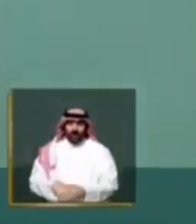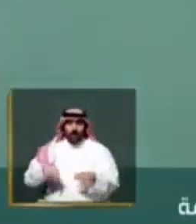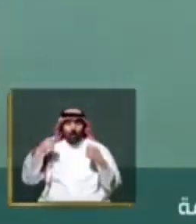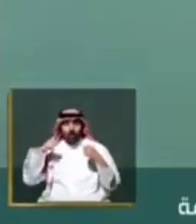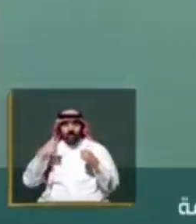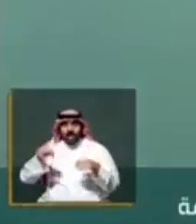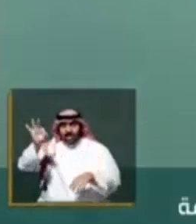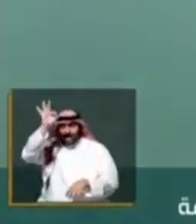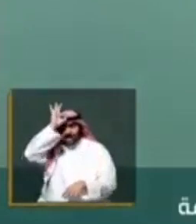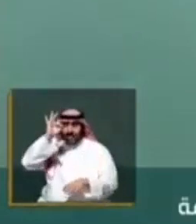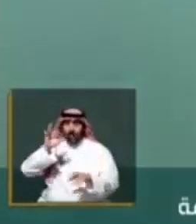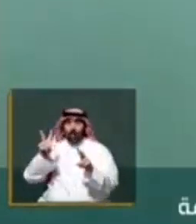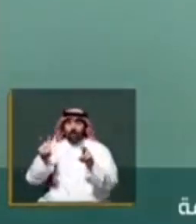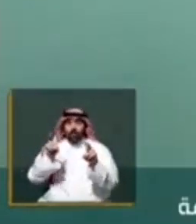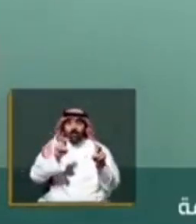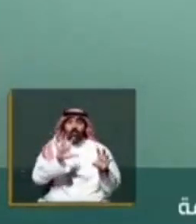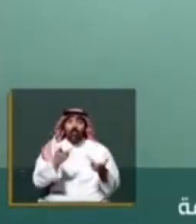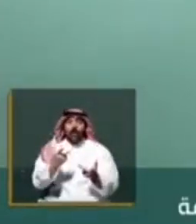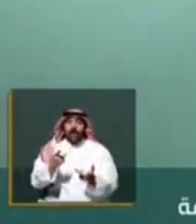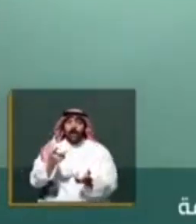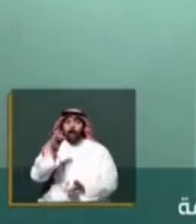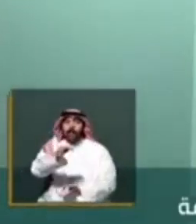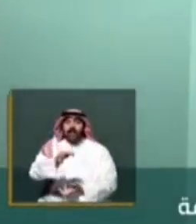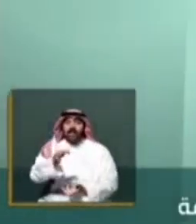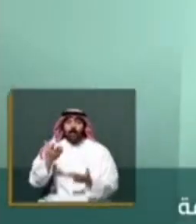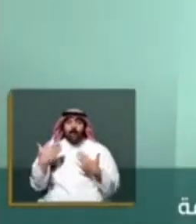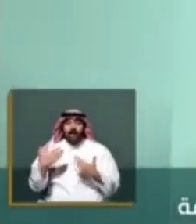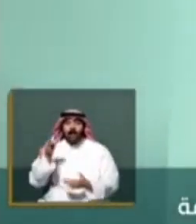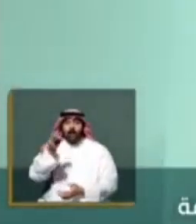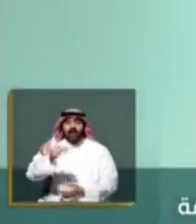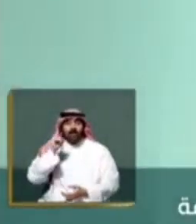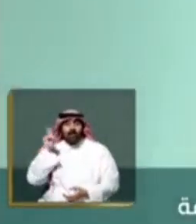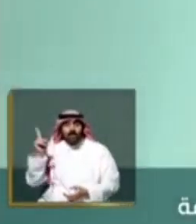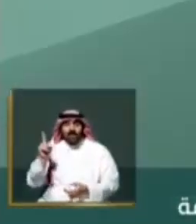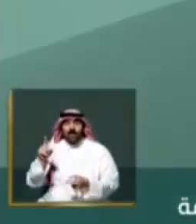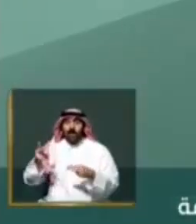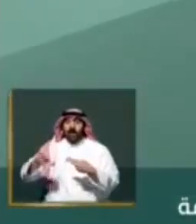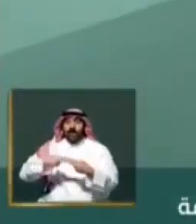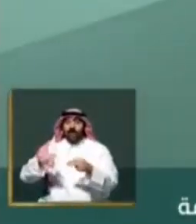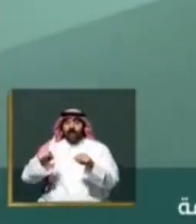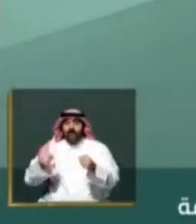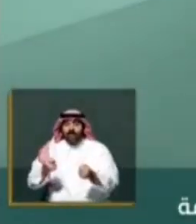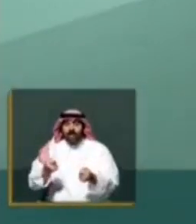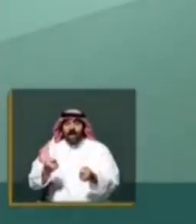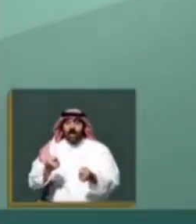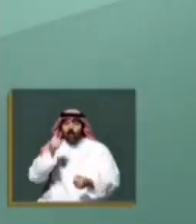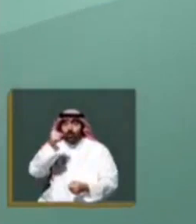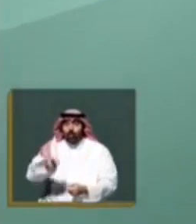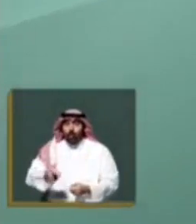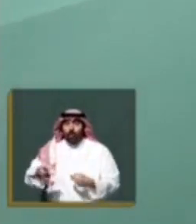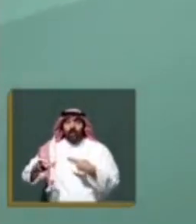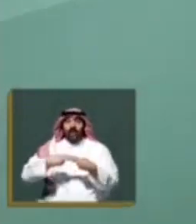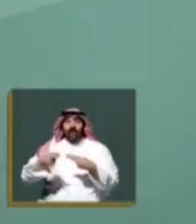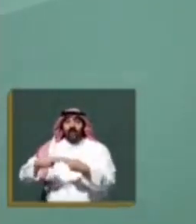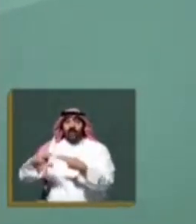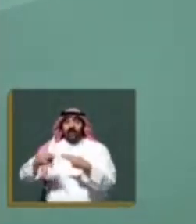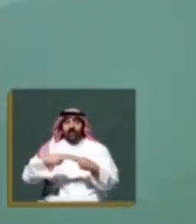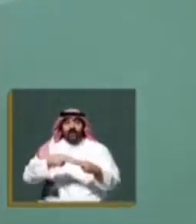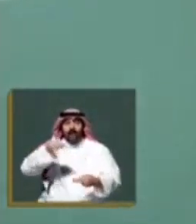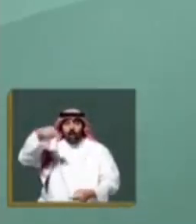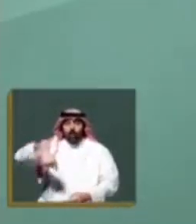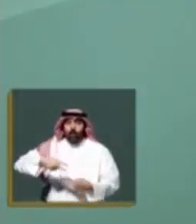وزارة الداخلية تعلن منع التجول في مدينتي مكة المكرمة والمدينة المنورة على مدى 24 ساعة اعتبارا من